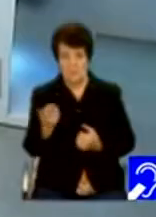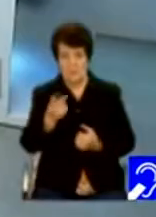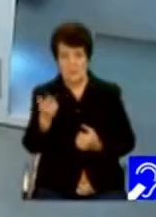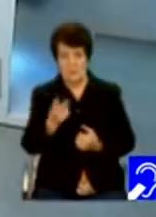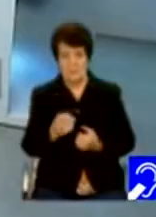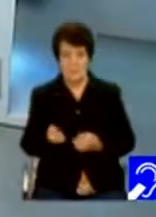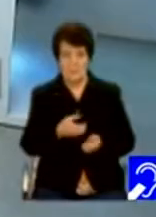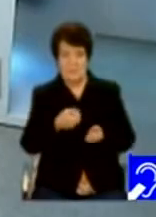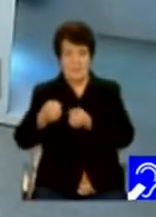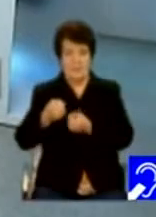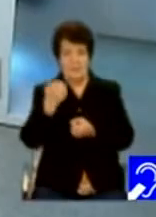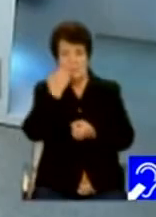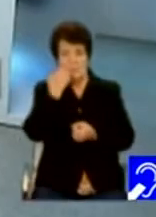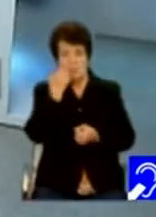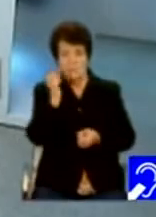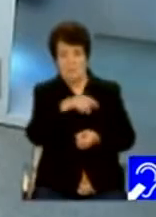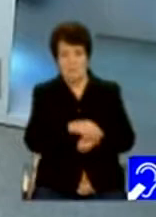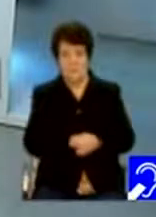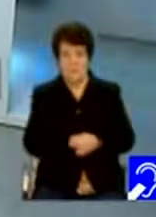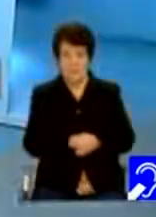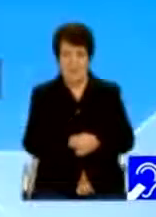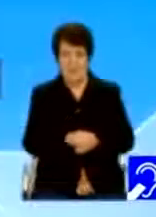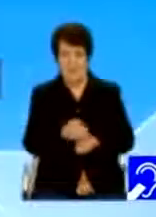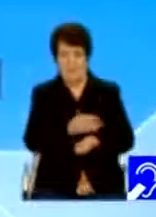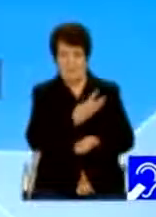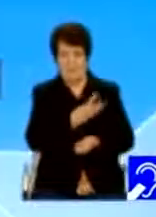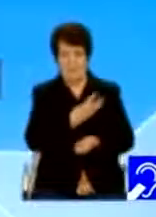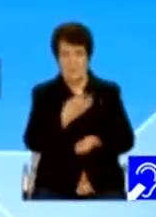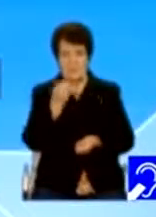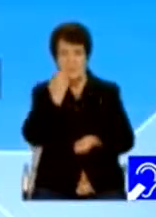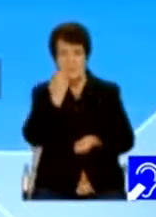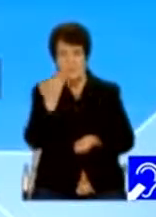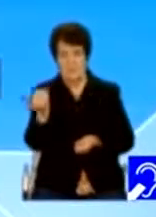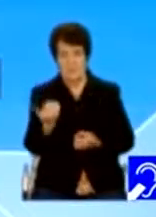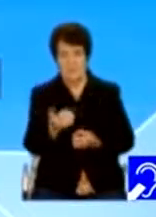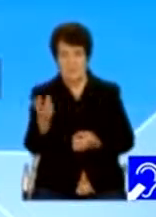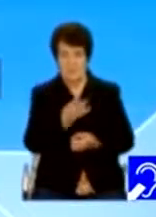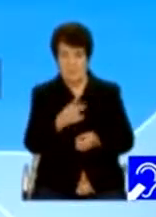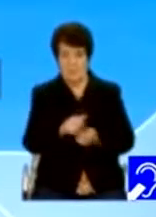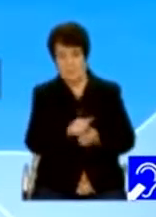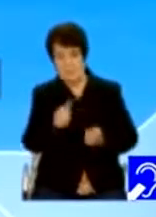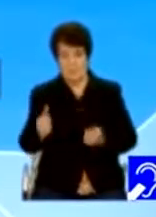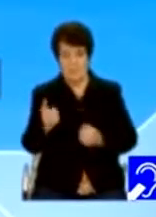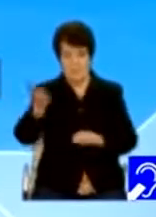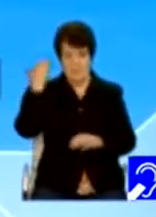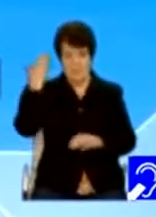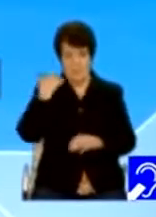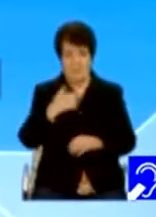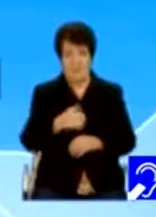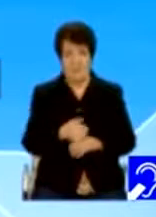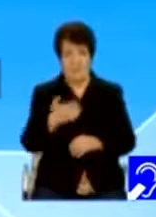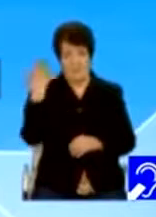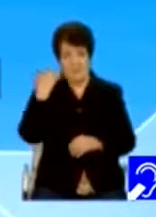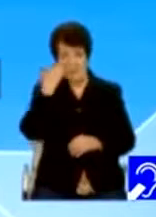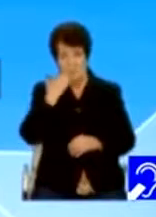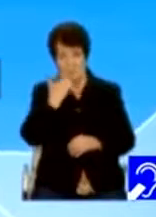la Moscova, așa că e suficient că 30 de ani ne-au călărit ăștia cu Moscova lor. Noi trebuie să ne rupim de trecutul ăsta nostru bâhlit,